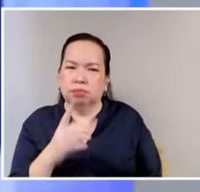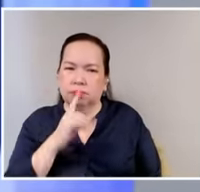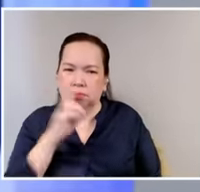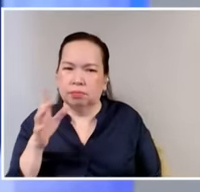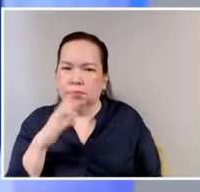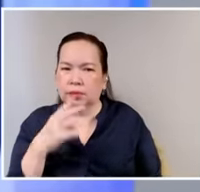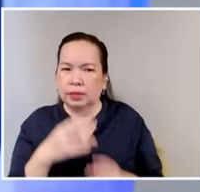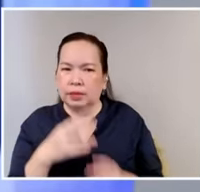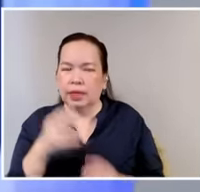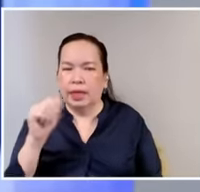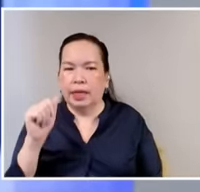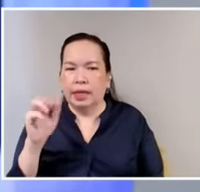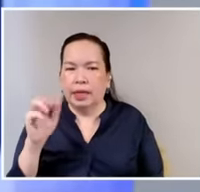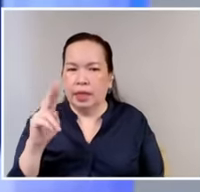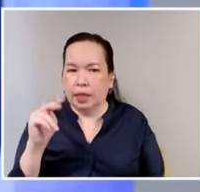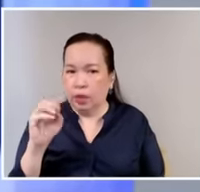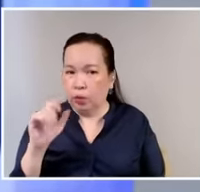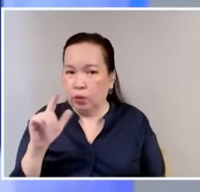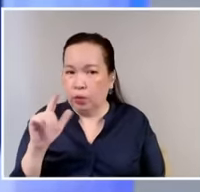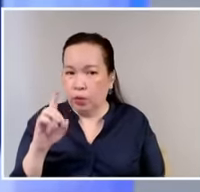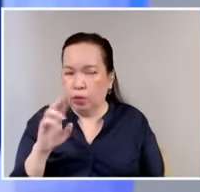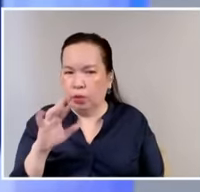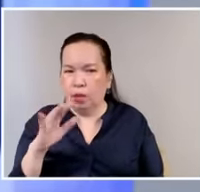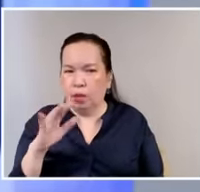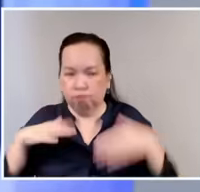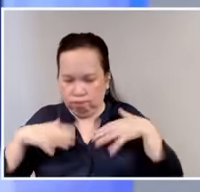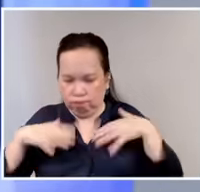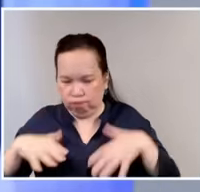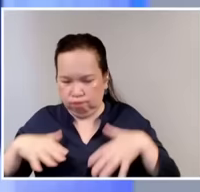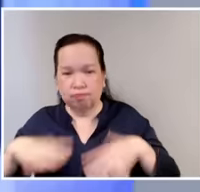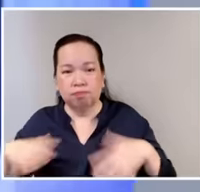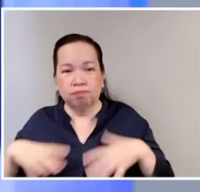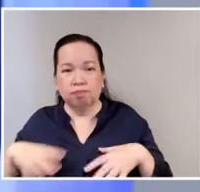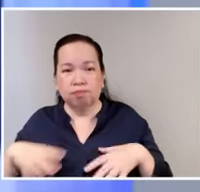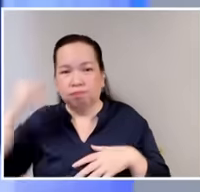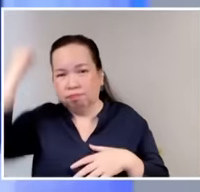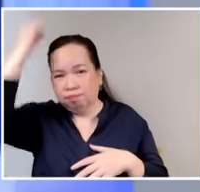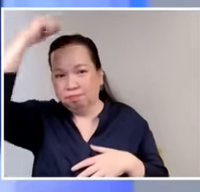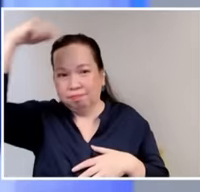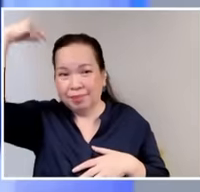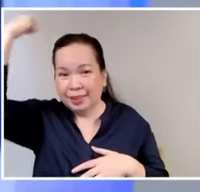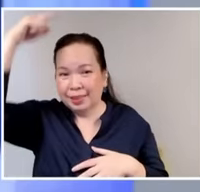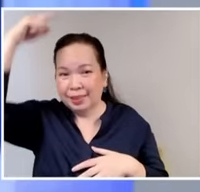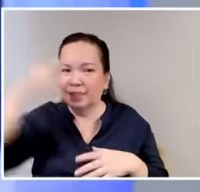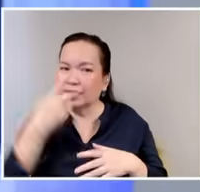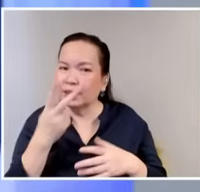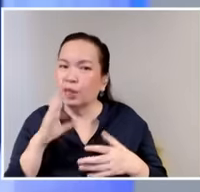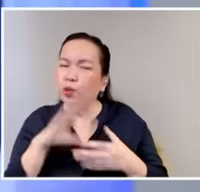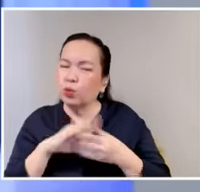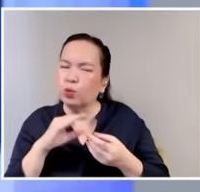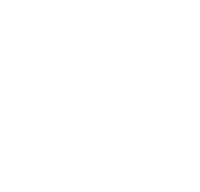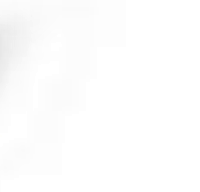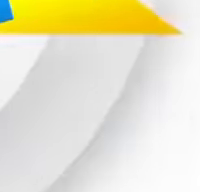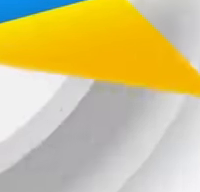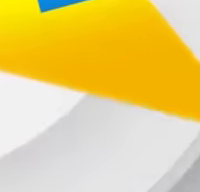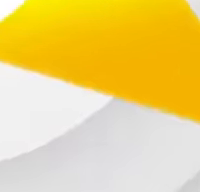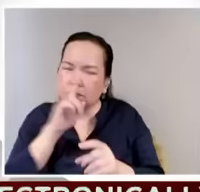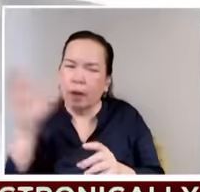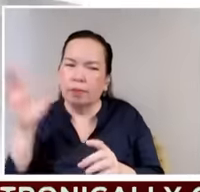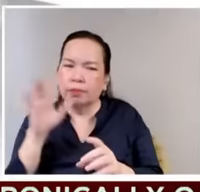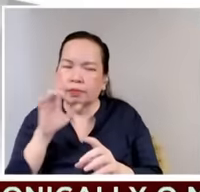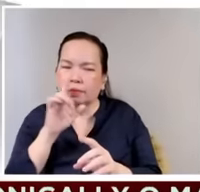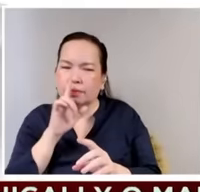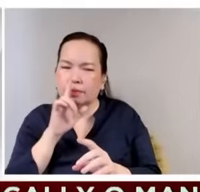ang pagbuborda ng mga damit ng mga santo. Ang kwento ng kanyang panata sa pagpapatrol ni MJ Felipe.